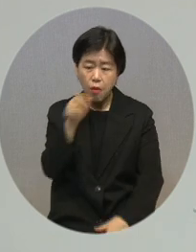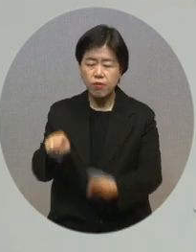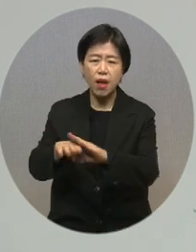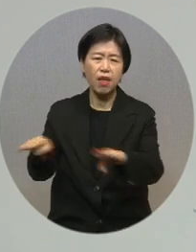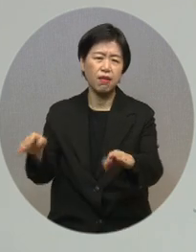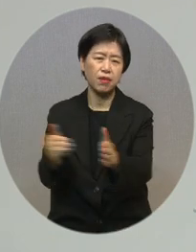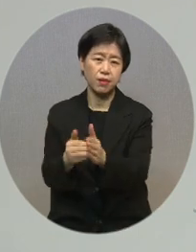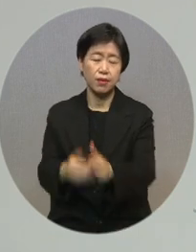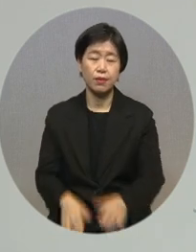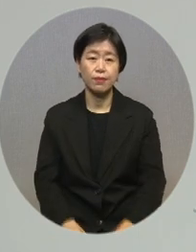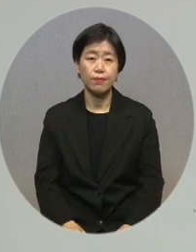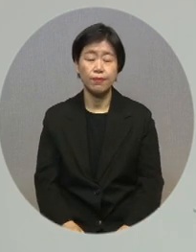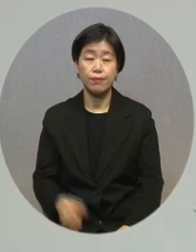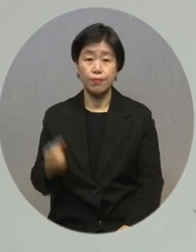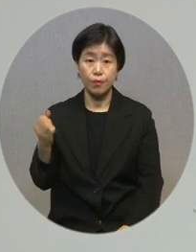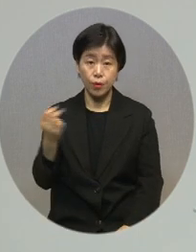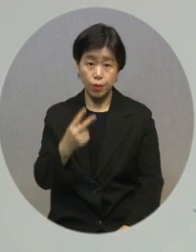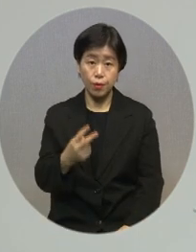있고요. 그렇죠. 또